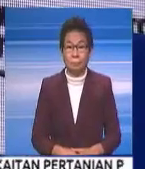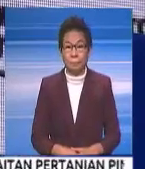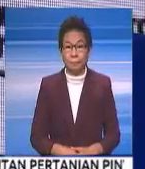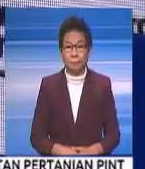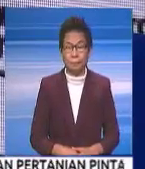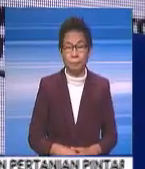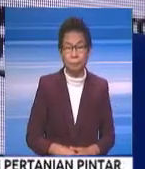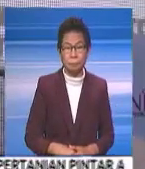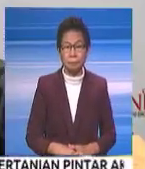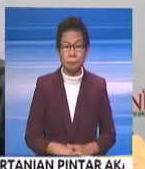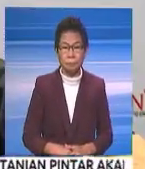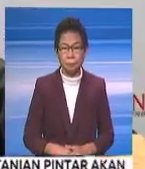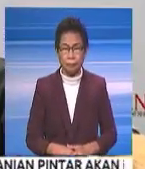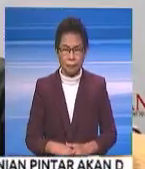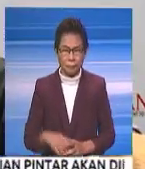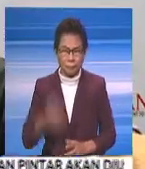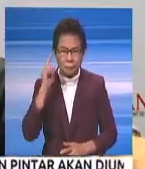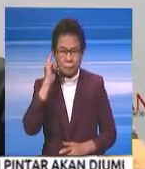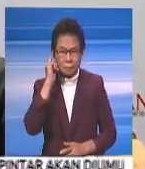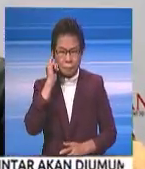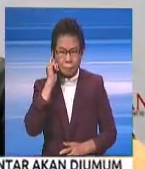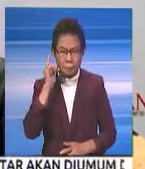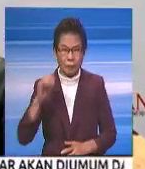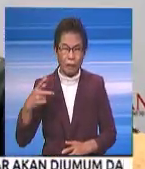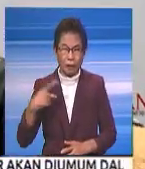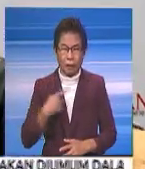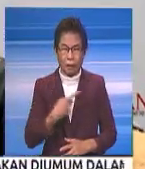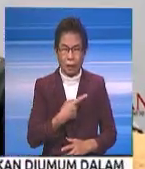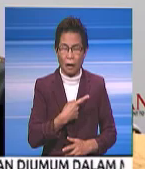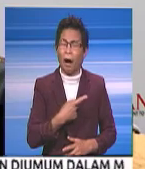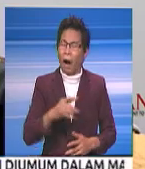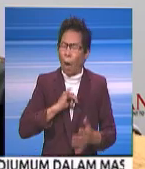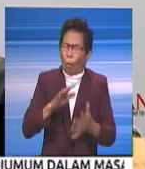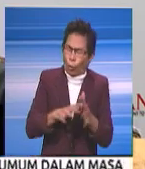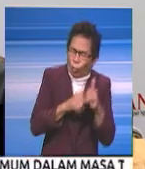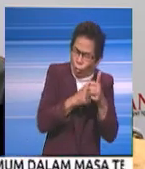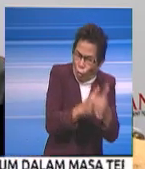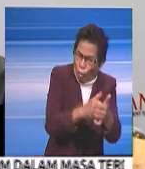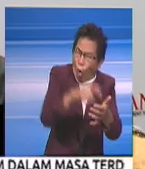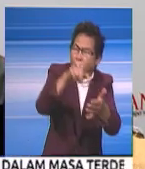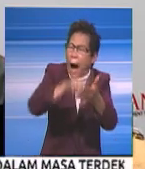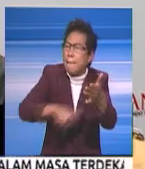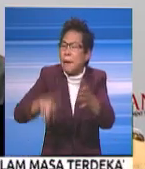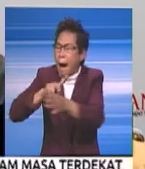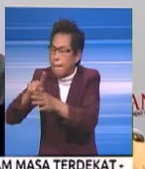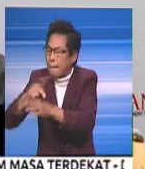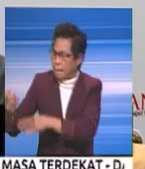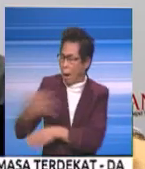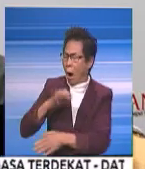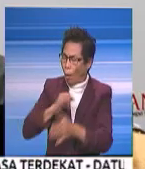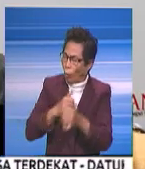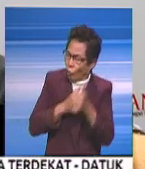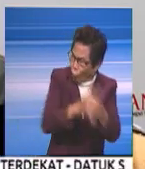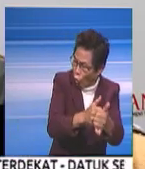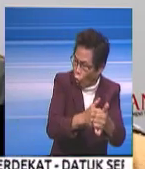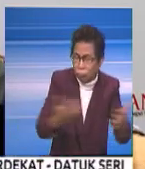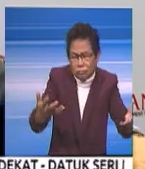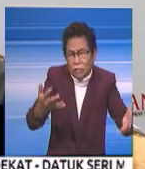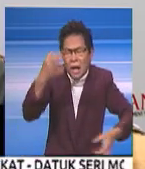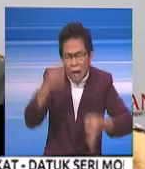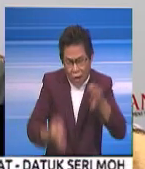May sound irrelevant. No, I want to stick by what is reported by the experts. If this